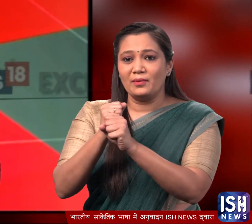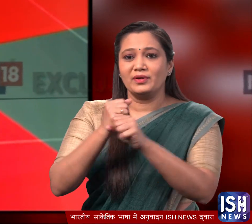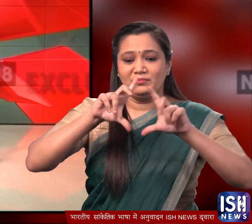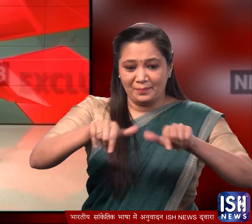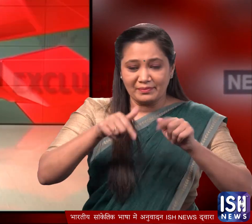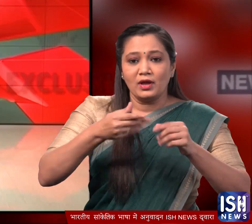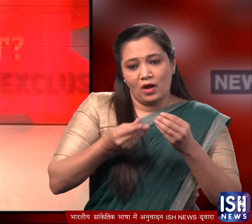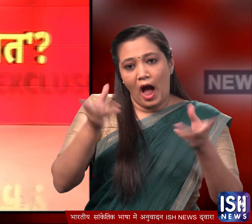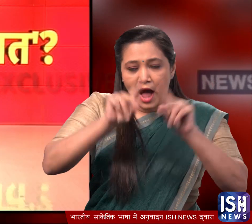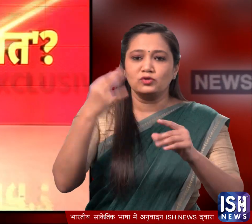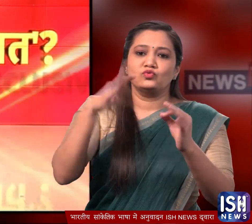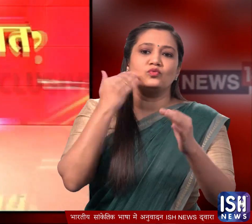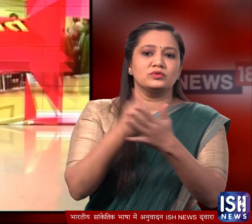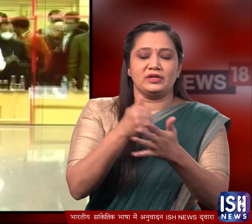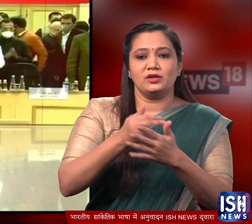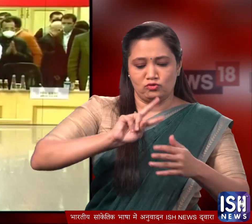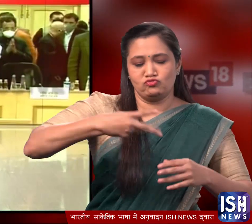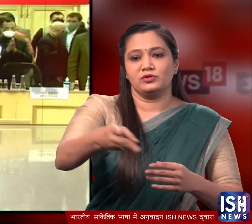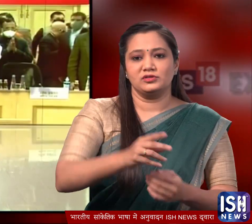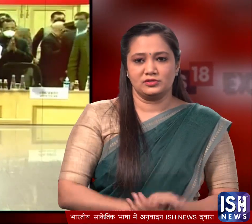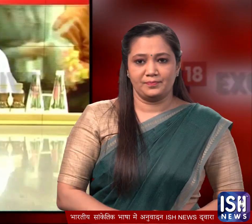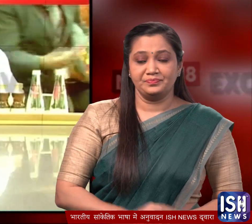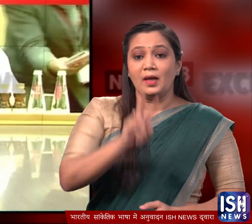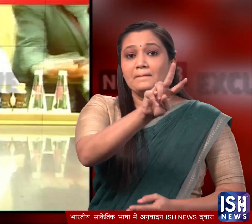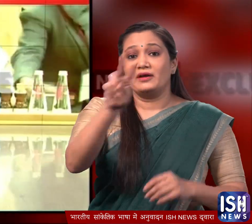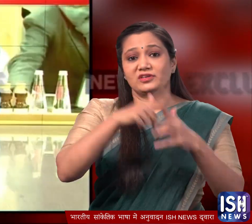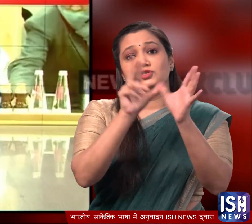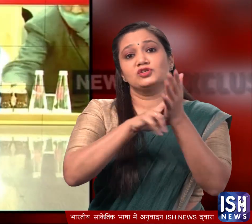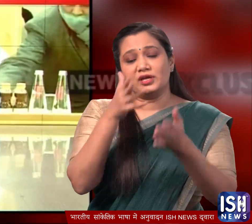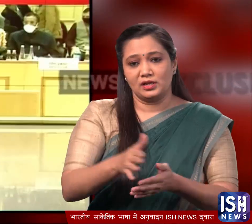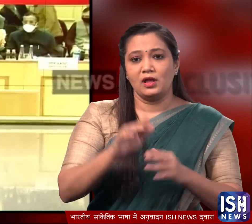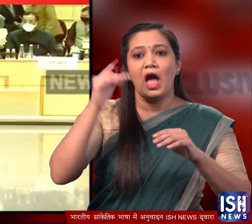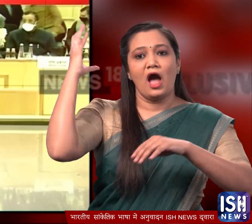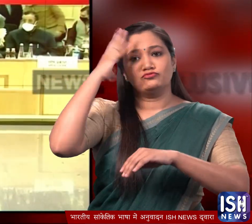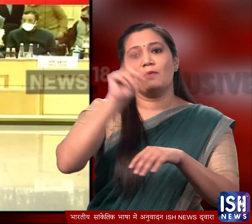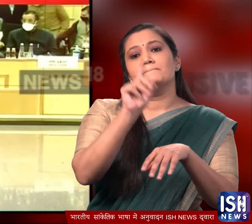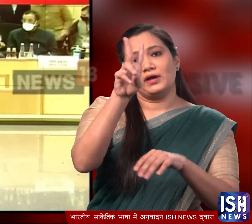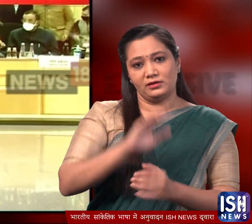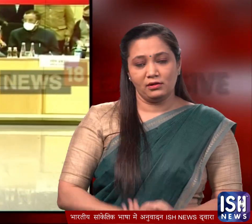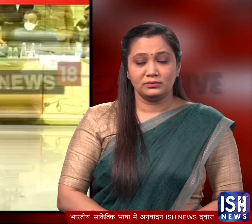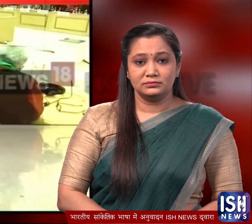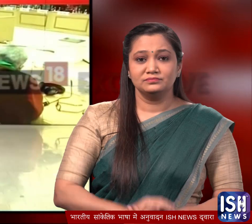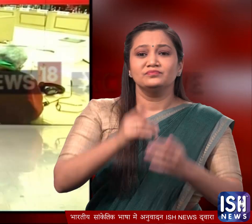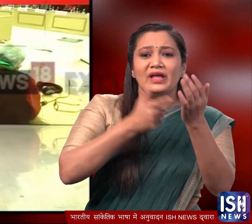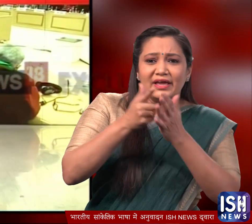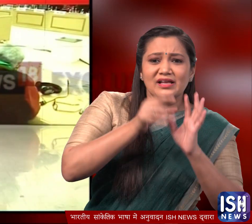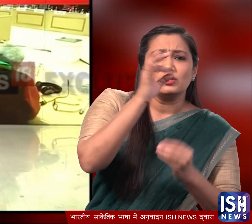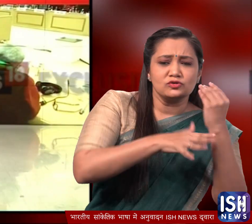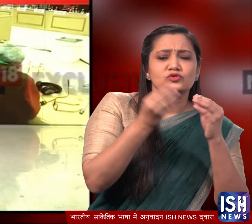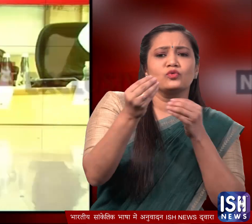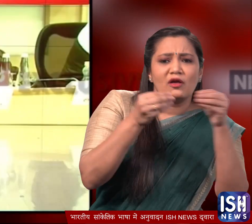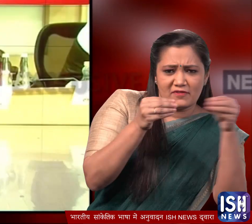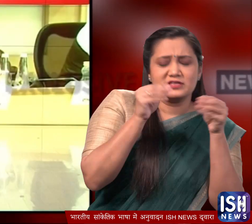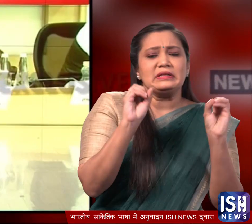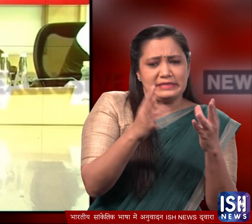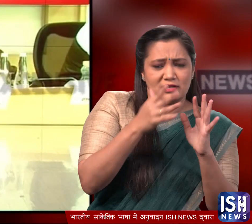हो रही बातचीत की नई तारीख मिल गई। अगली बैठक 2 दिन बाद यानी 22 जनवरी को दोपहर 12 बजे होगी। हालांकि इस बार किसान